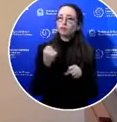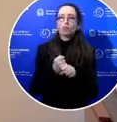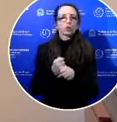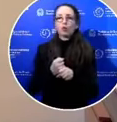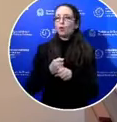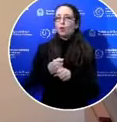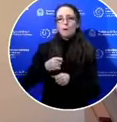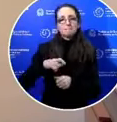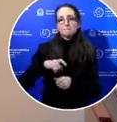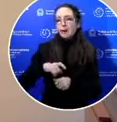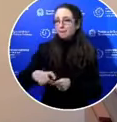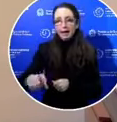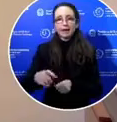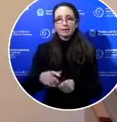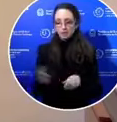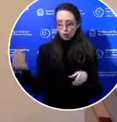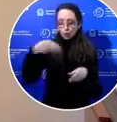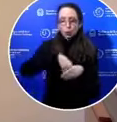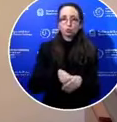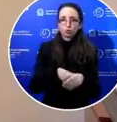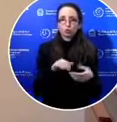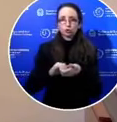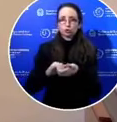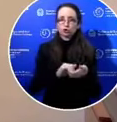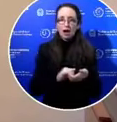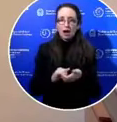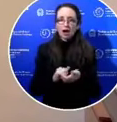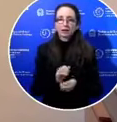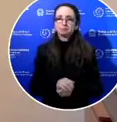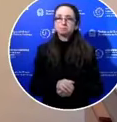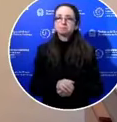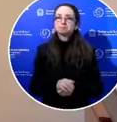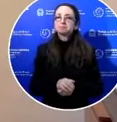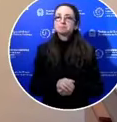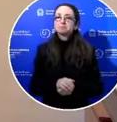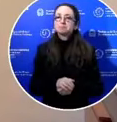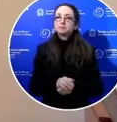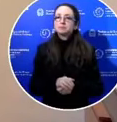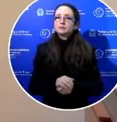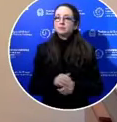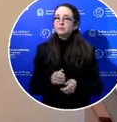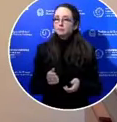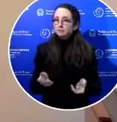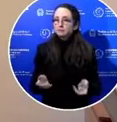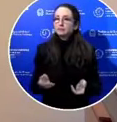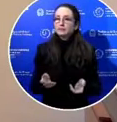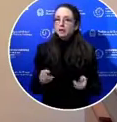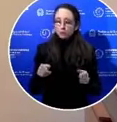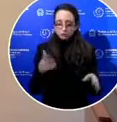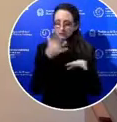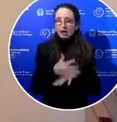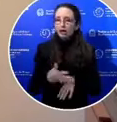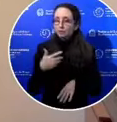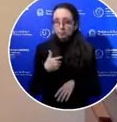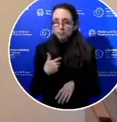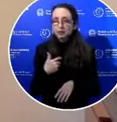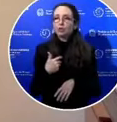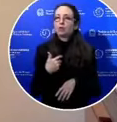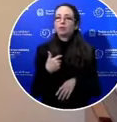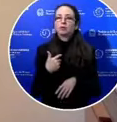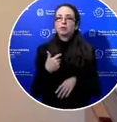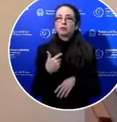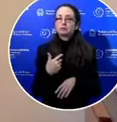protezione e inclusione sociale. Da questi pochi cenni che ho avuto modo di rappresentare in questo mio intervento emergono,